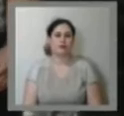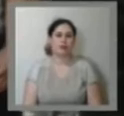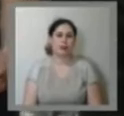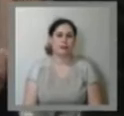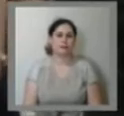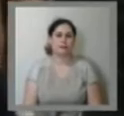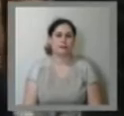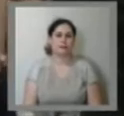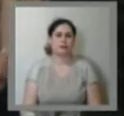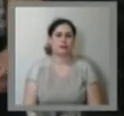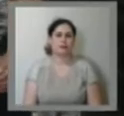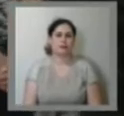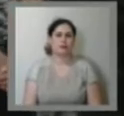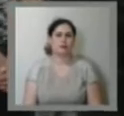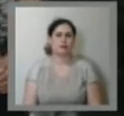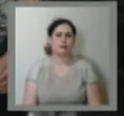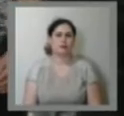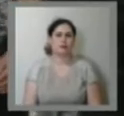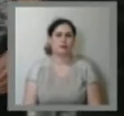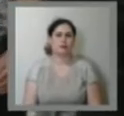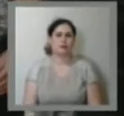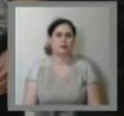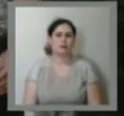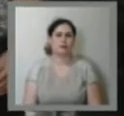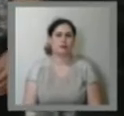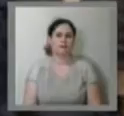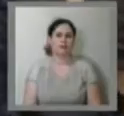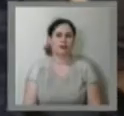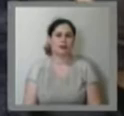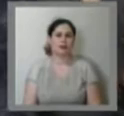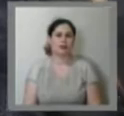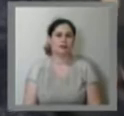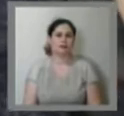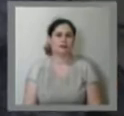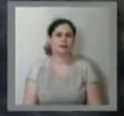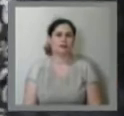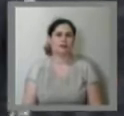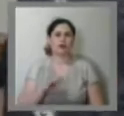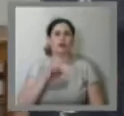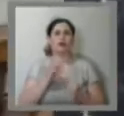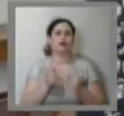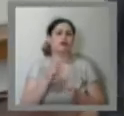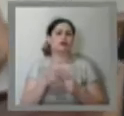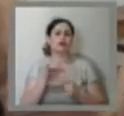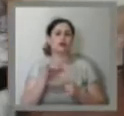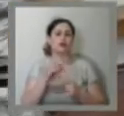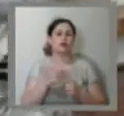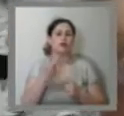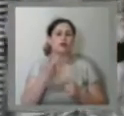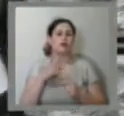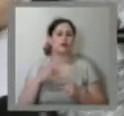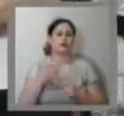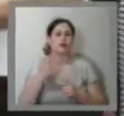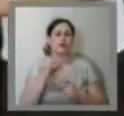сього Ніколая, я життя перед собою бачиш. У подружжі Зіньових дві доньки, п'ятеро онуків і